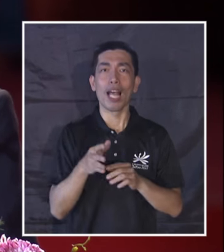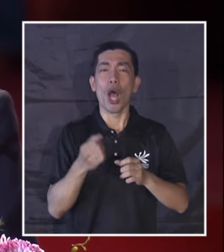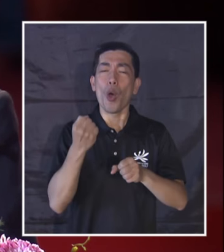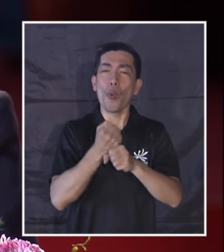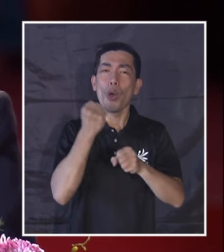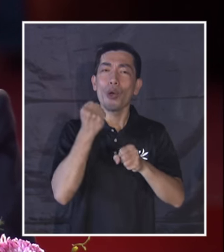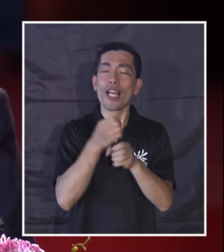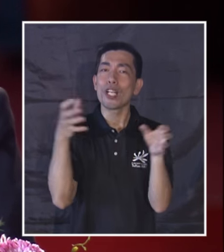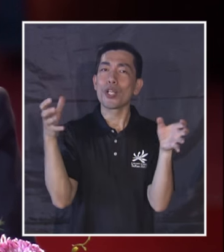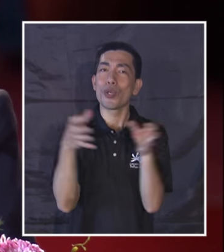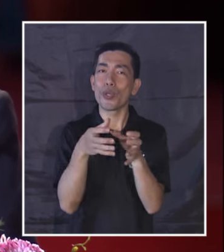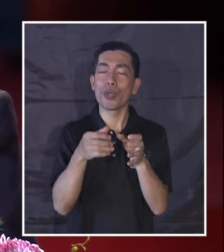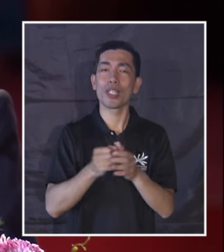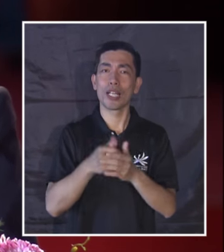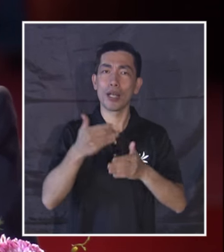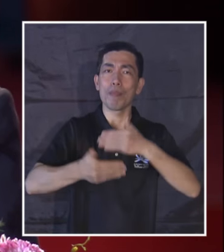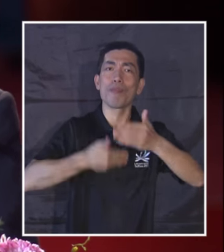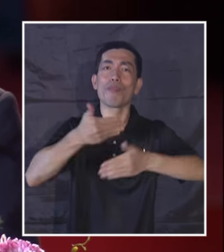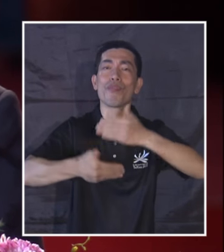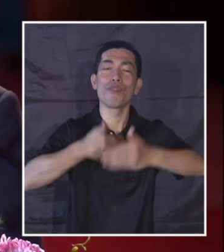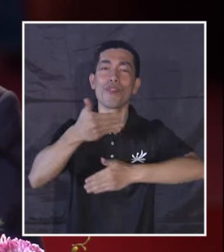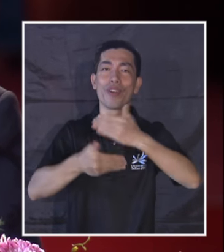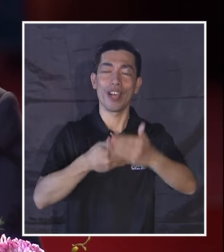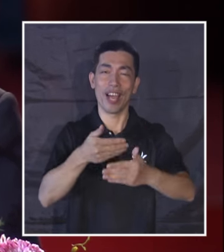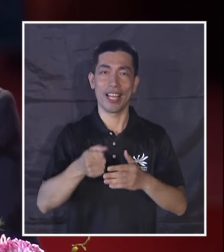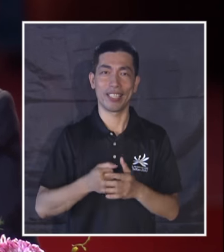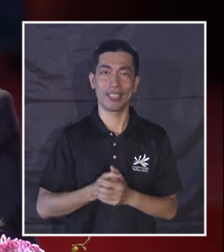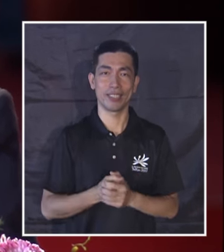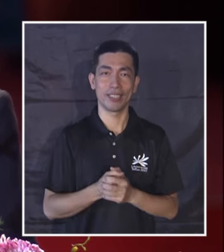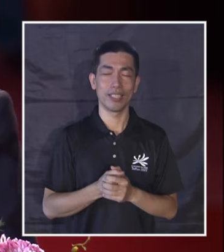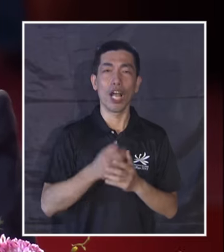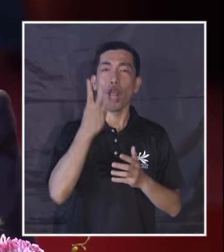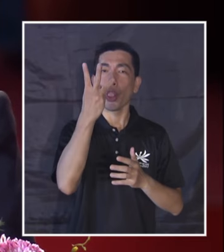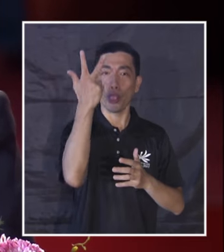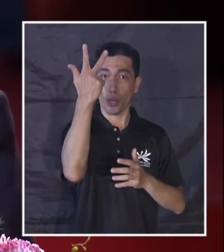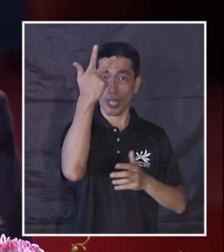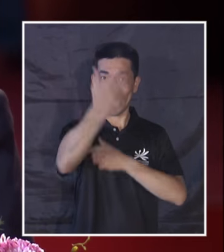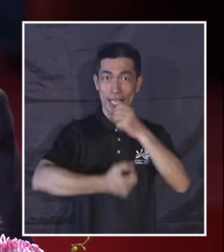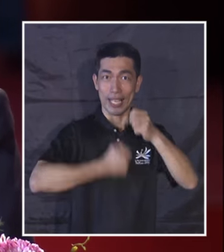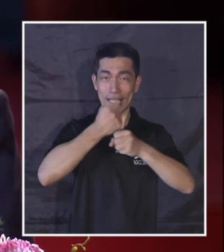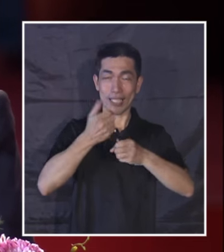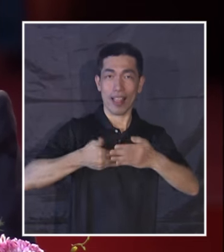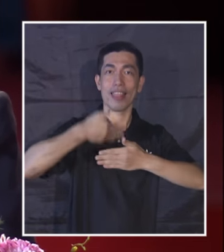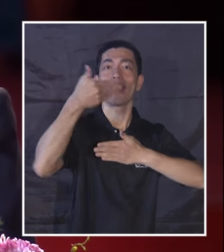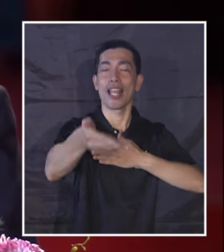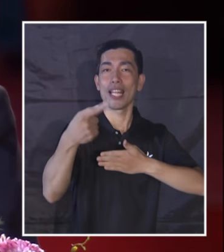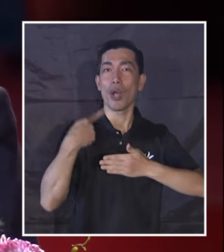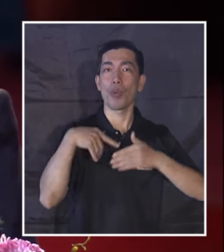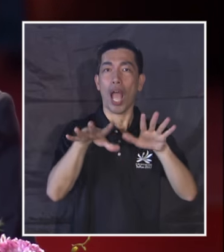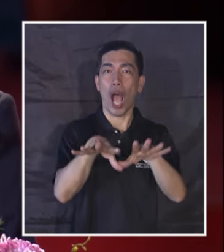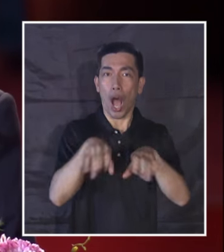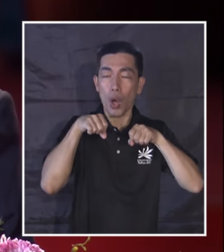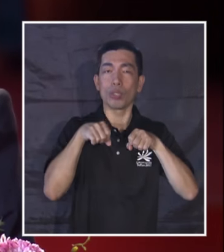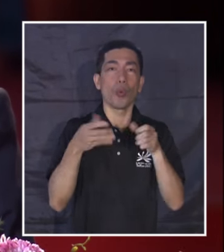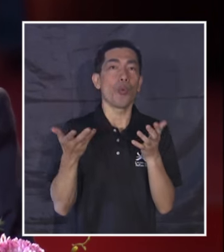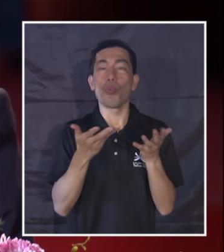动会的举办权。我们一样会把108年全国运动会办得非常好。